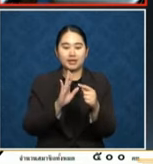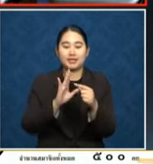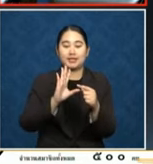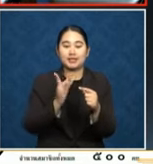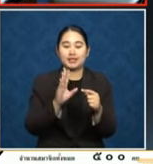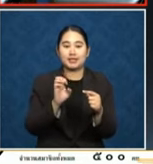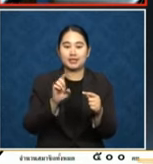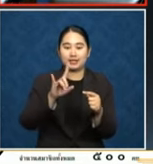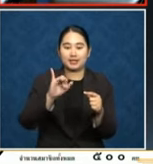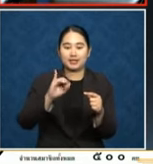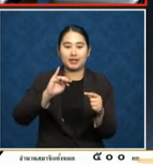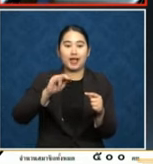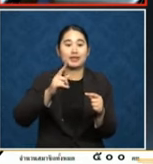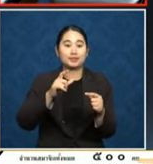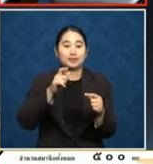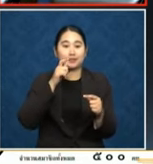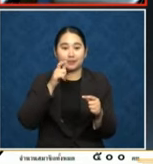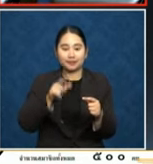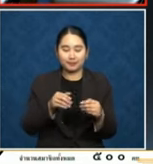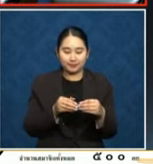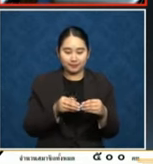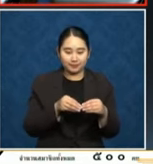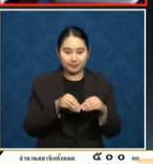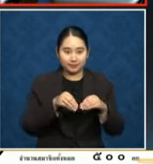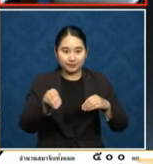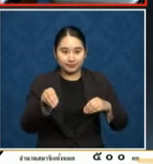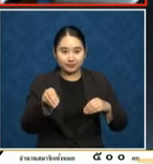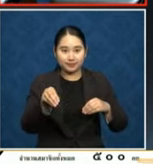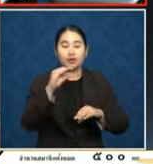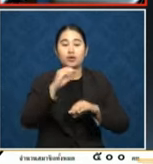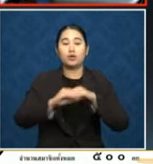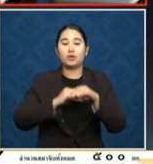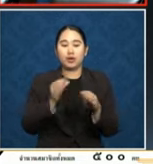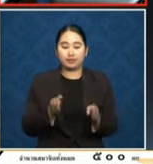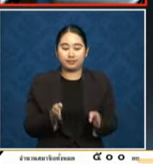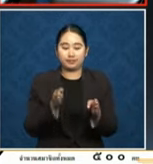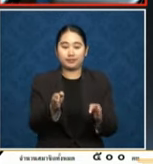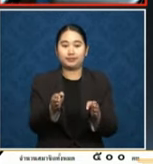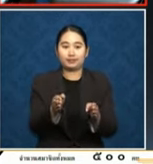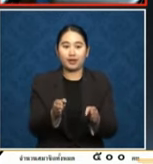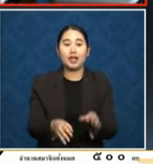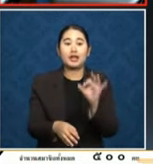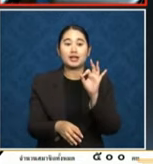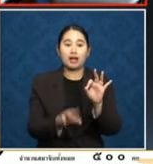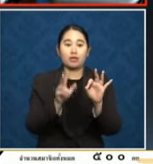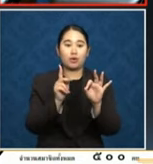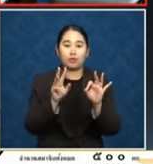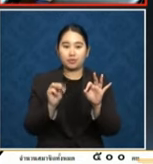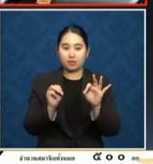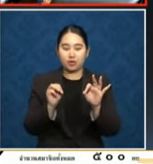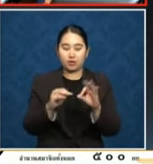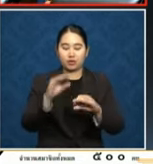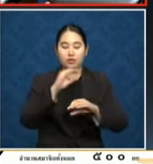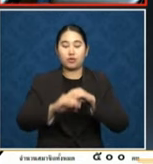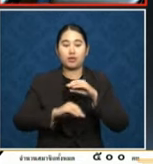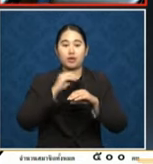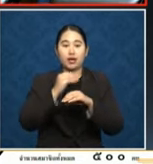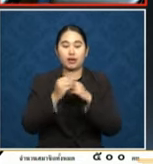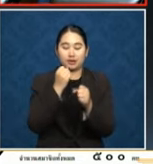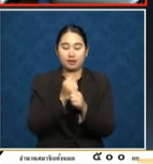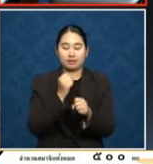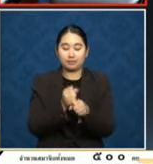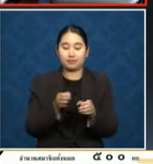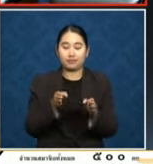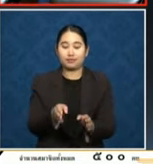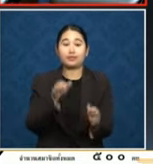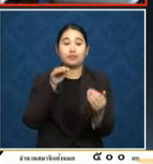ถึงบ้านกุมแปตำบลบ้านตูนอำเภอชะอวดเริ่มต้นก่อสร้างระยะทาง9กิโลเป็นโครงข่ายทางหลวงสำคั